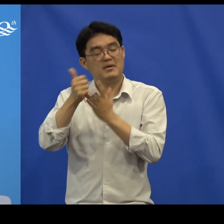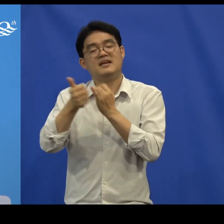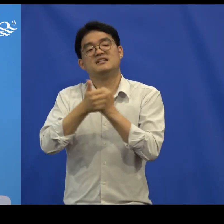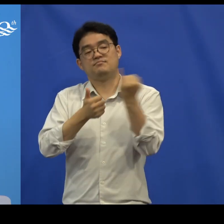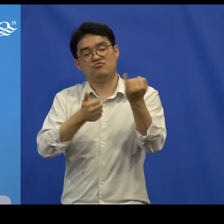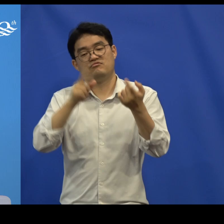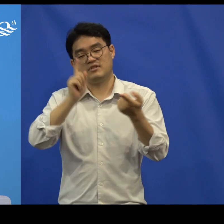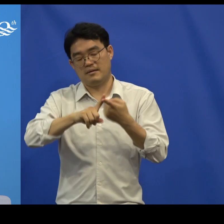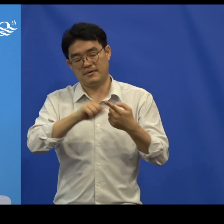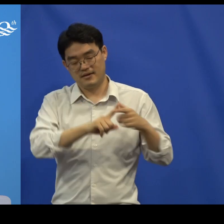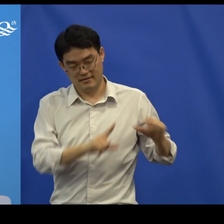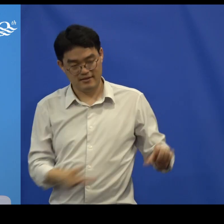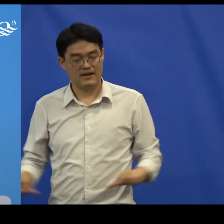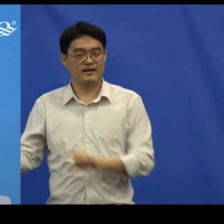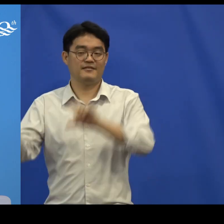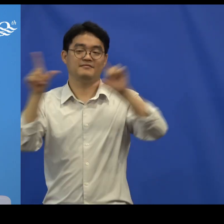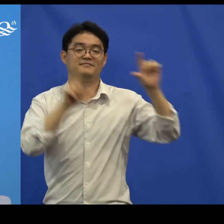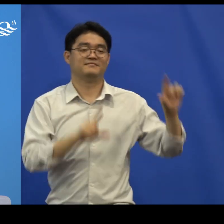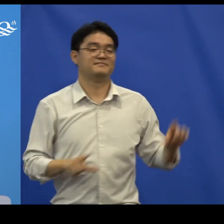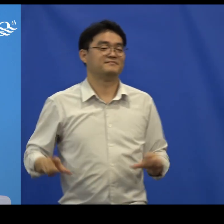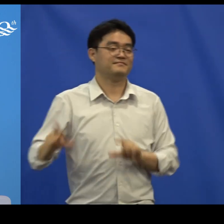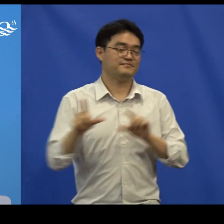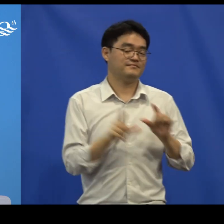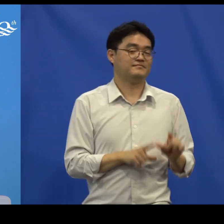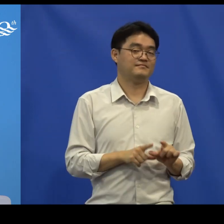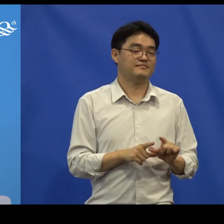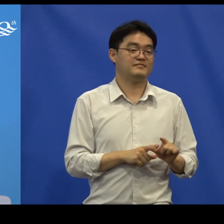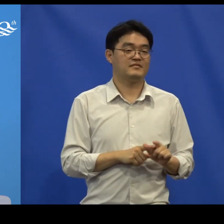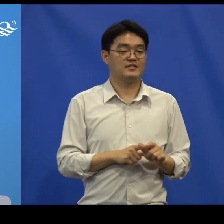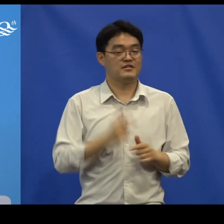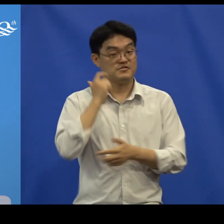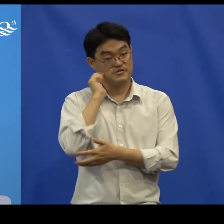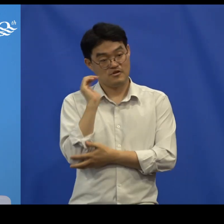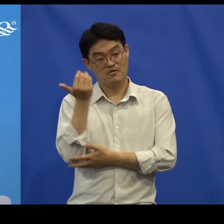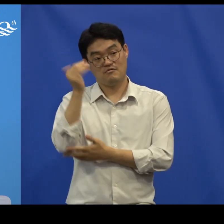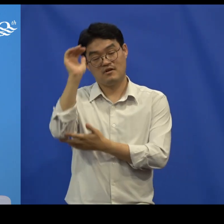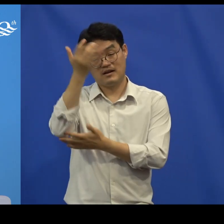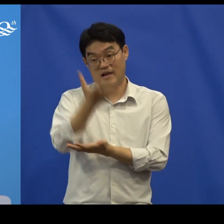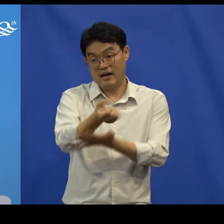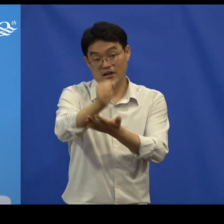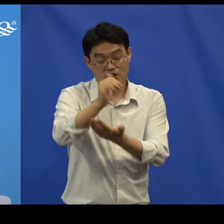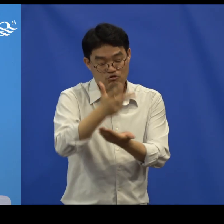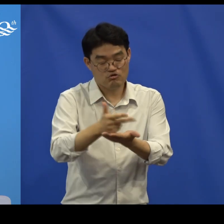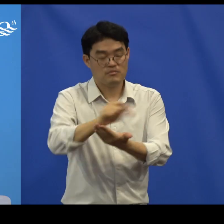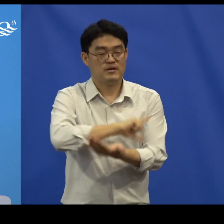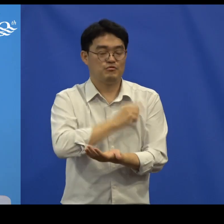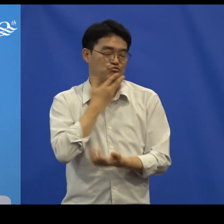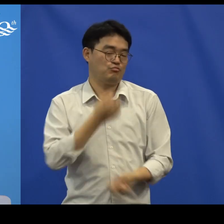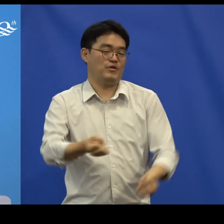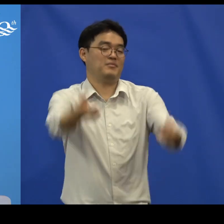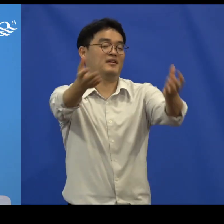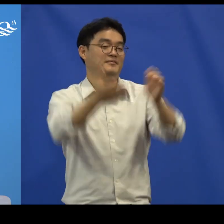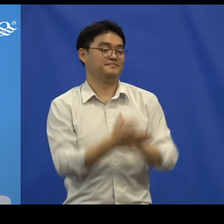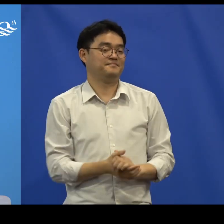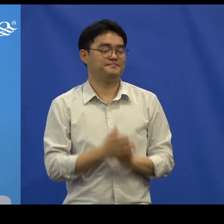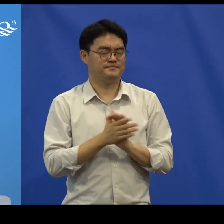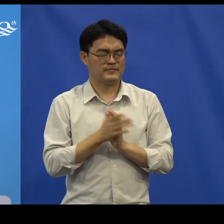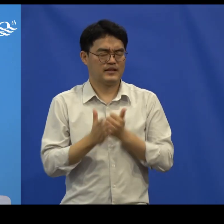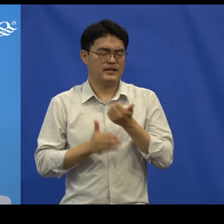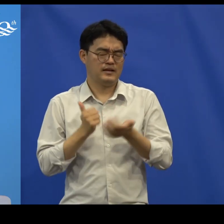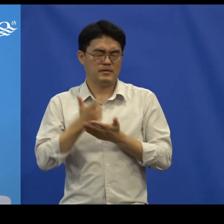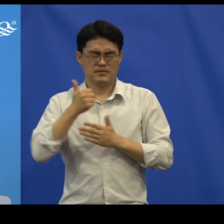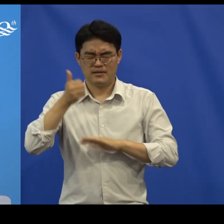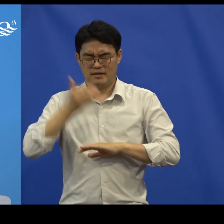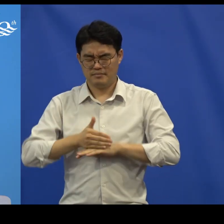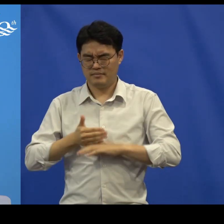때 그분을 기쁨으로 맞이하는 이 영광을 누리시기를 주의 이름으로 축원합니다. 하나님 감사합니다. 오늘 또